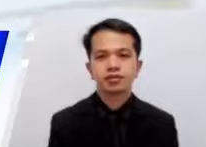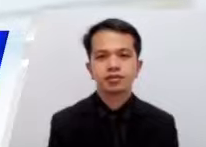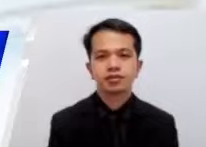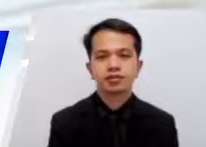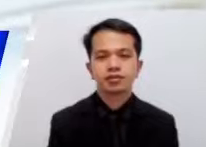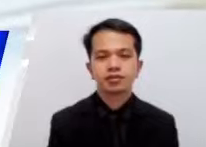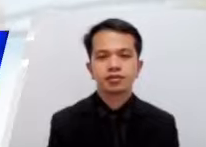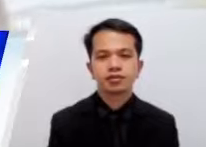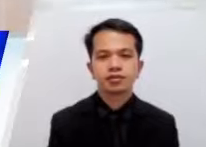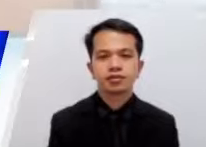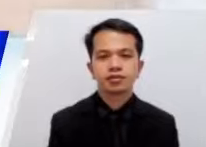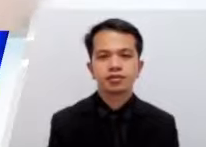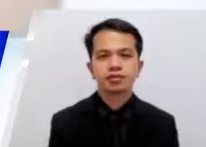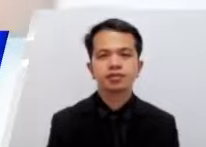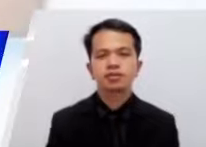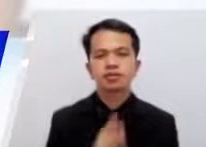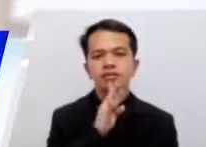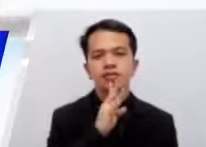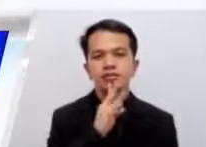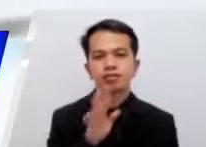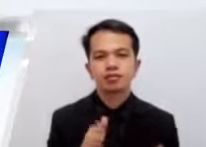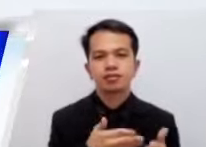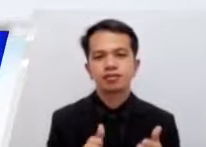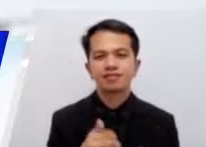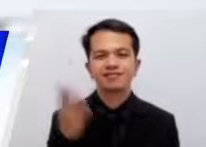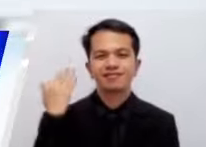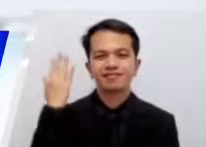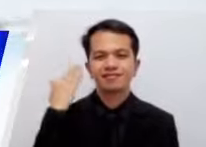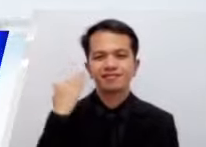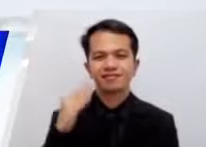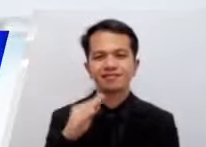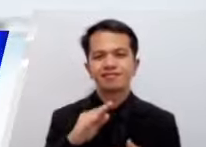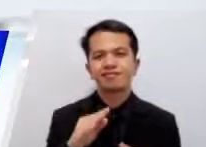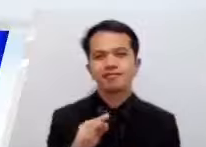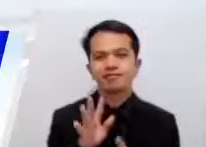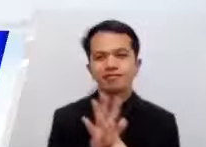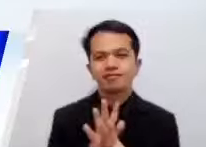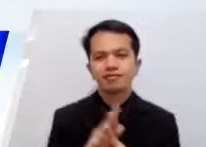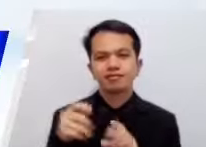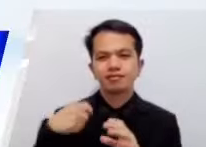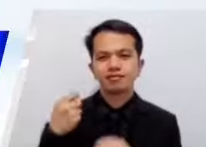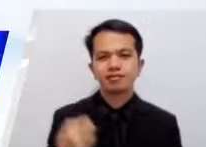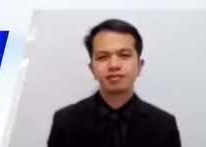nung inayayo, ipapasok ko to sa Facebook, visit.